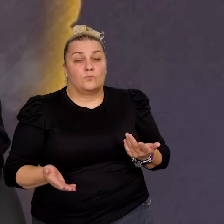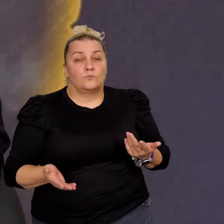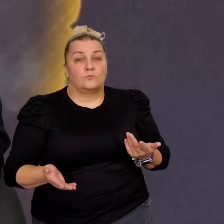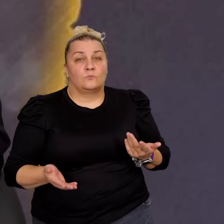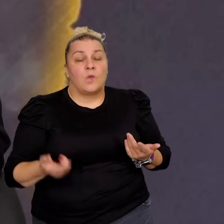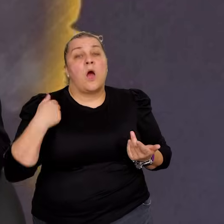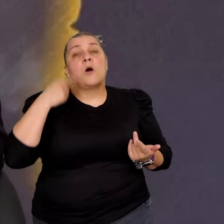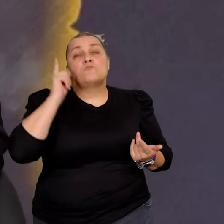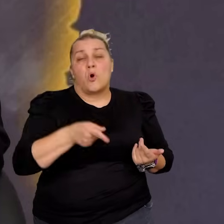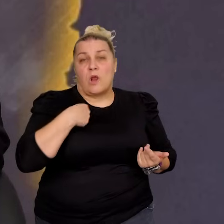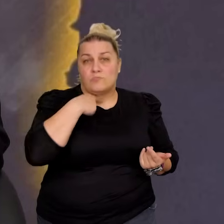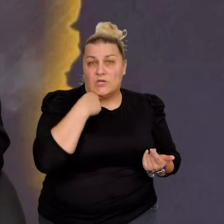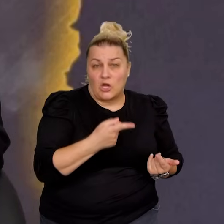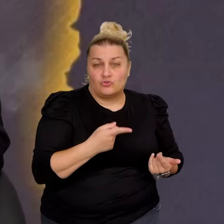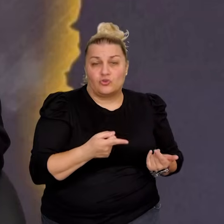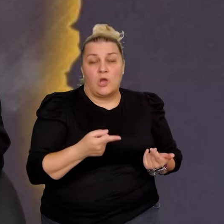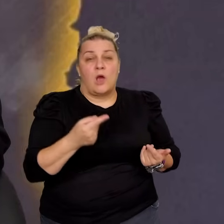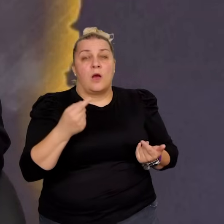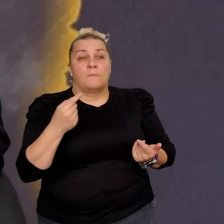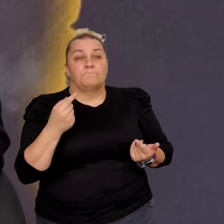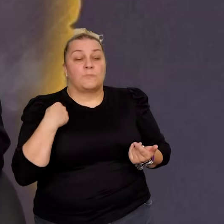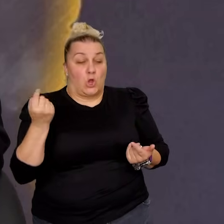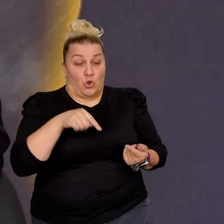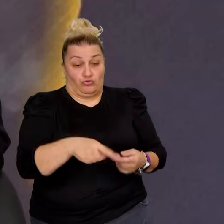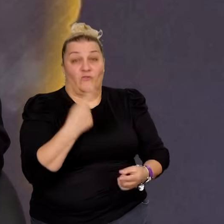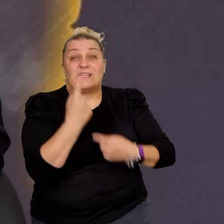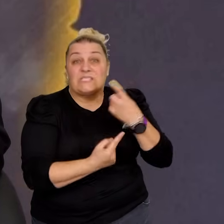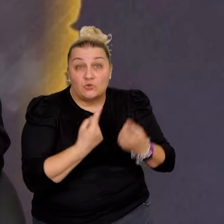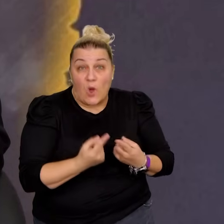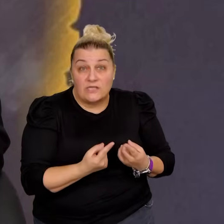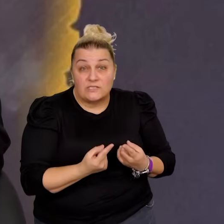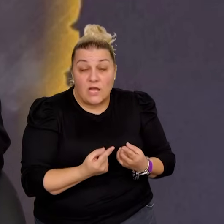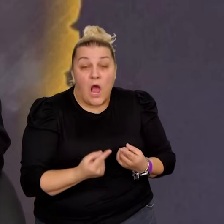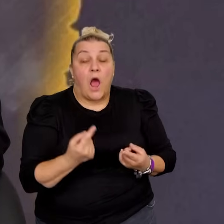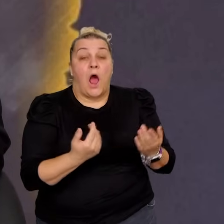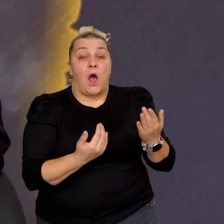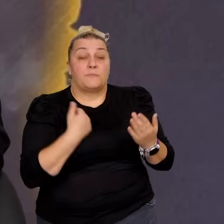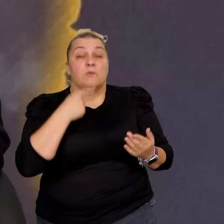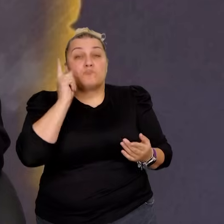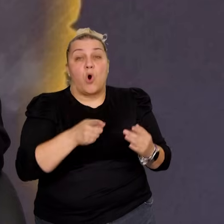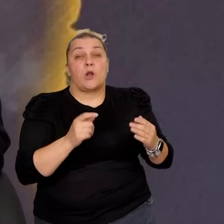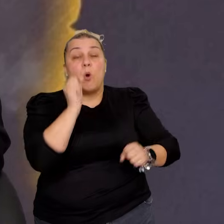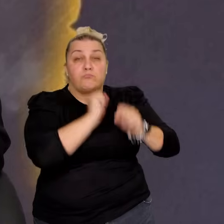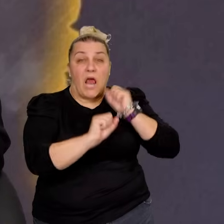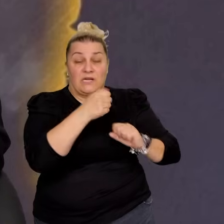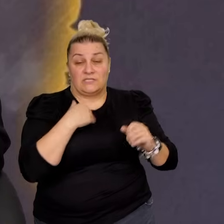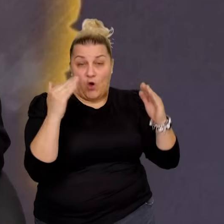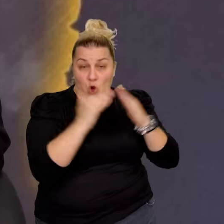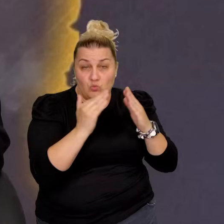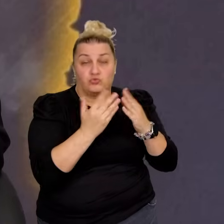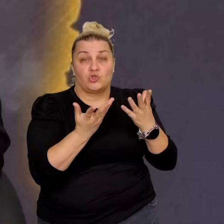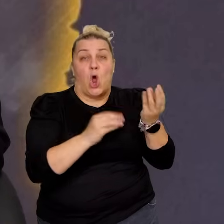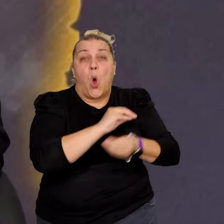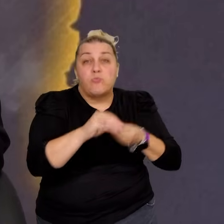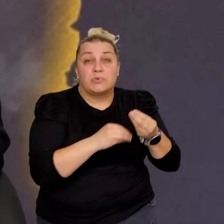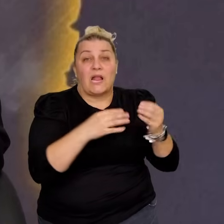ali moram navesti da smo jednostavno dovedeni u tu situaciju. Ako mi nećemo braniti svoju kuću, obitelj, grad, ulicu, ko